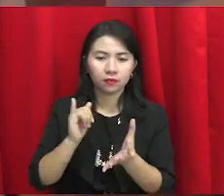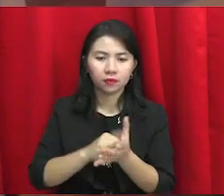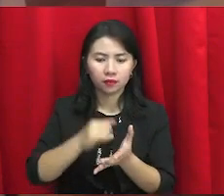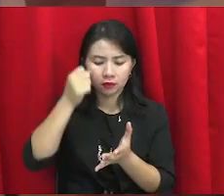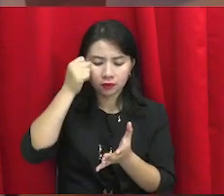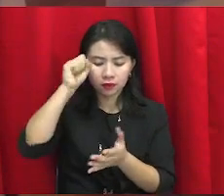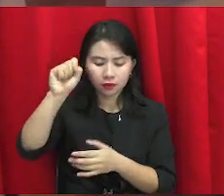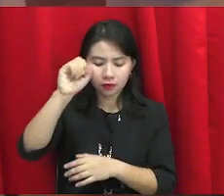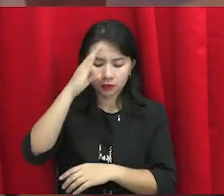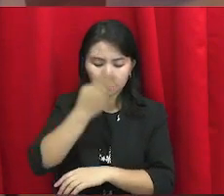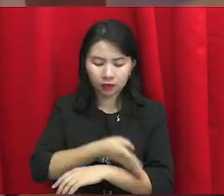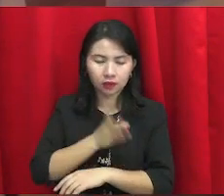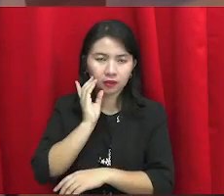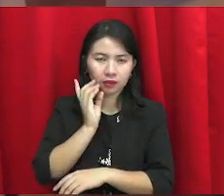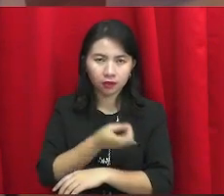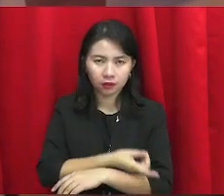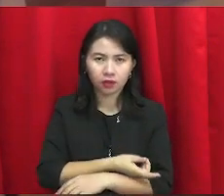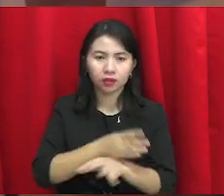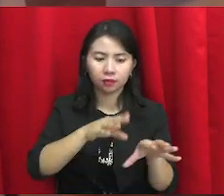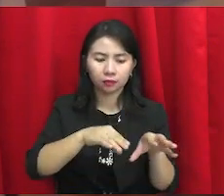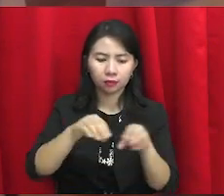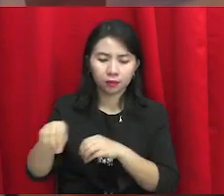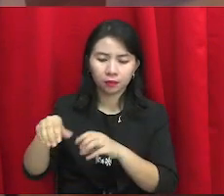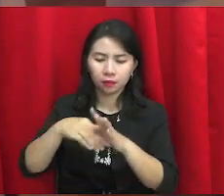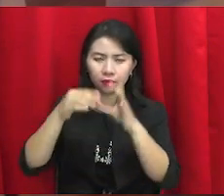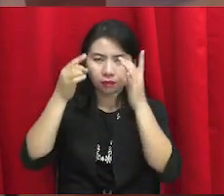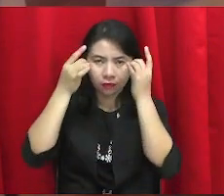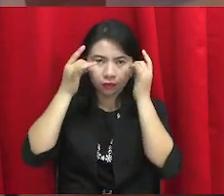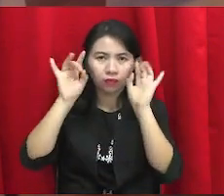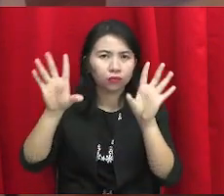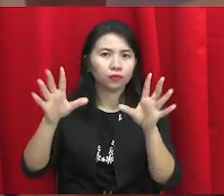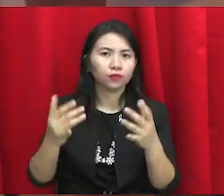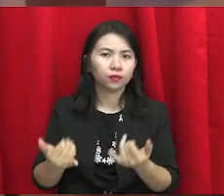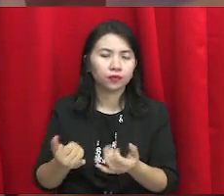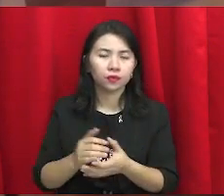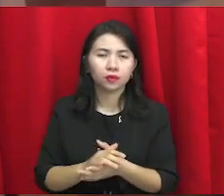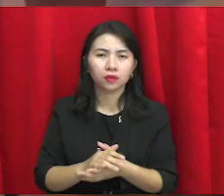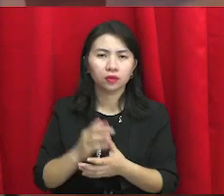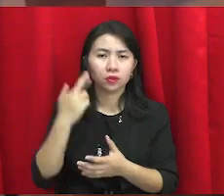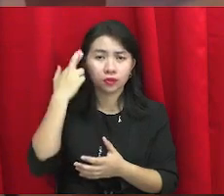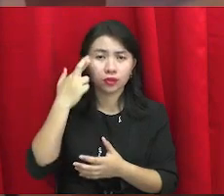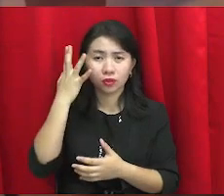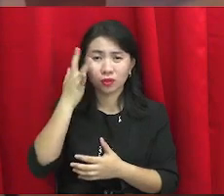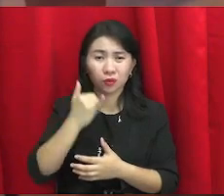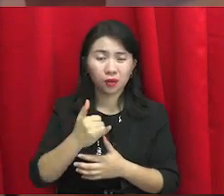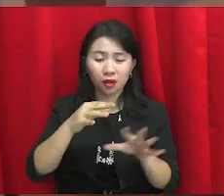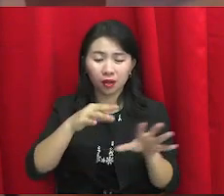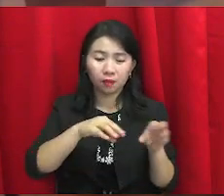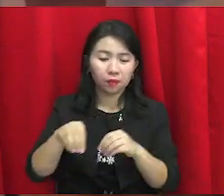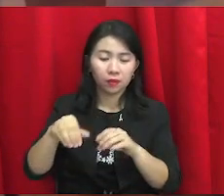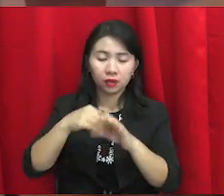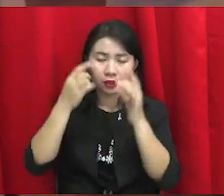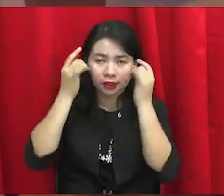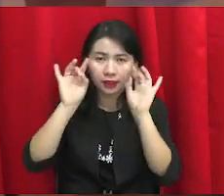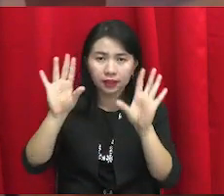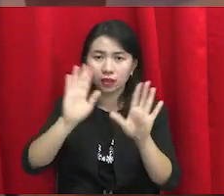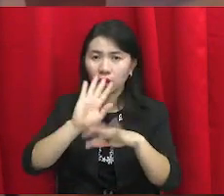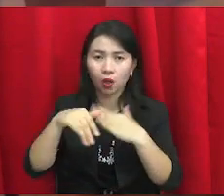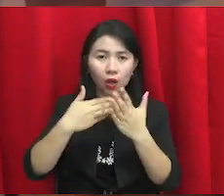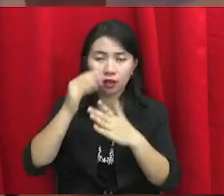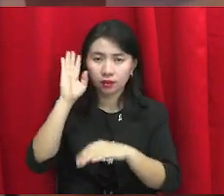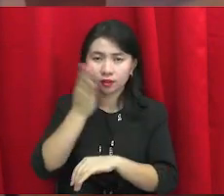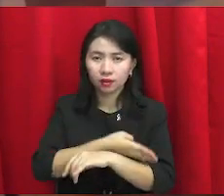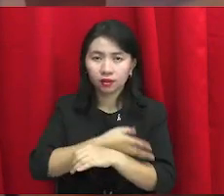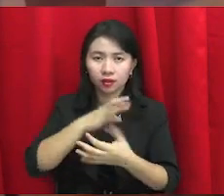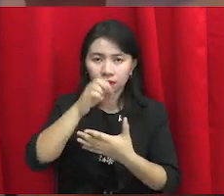kanyang anak ay mapahamak. Ngayon, kaya napahamak ang mga anak ng Diyos kasi ipinilit